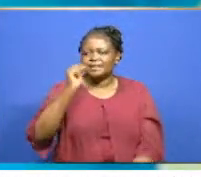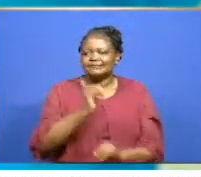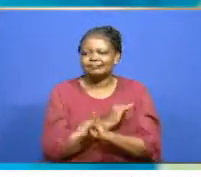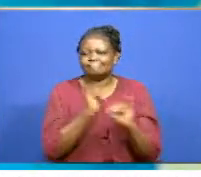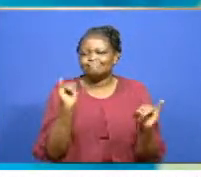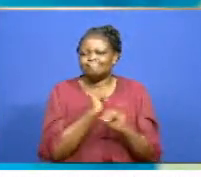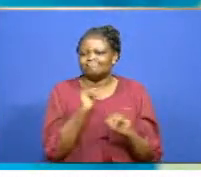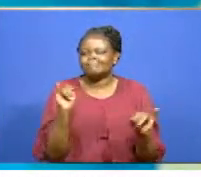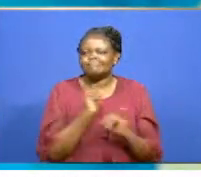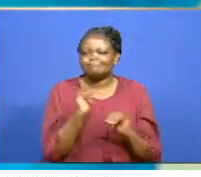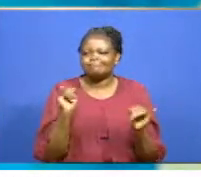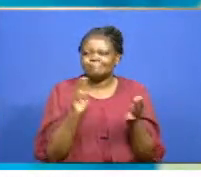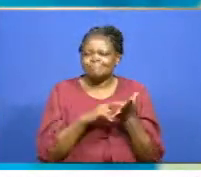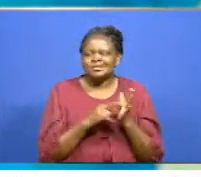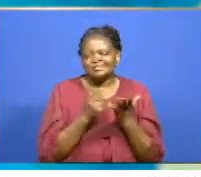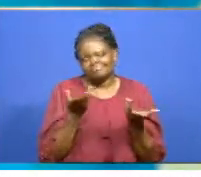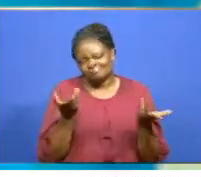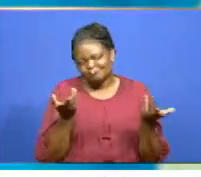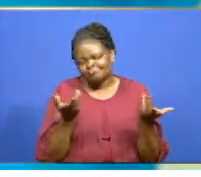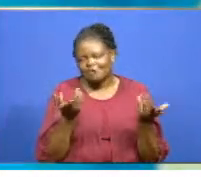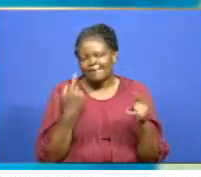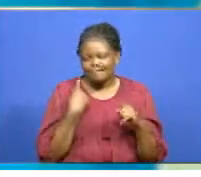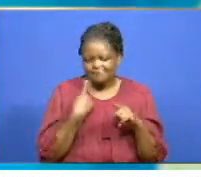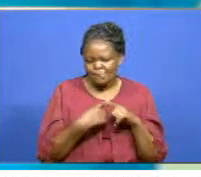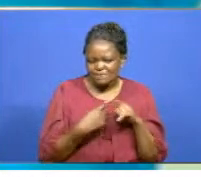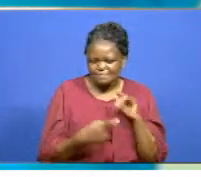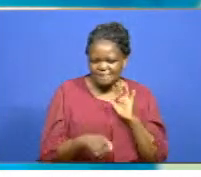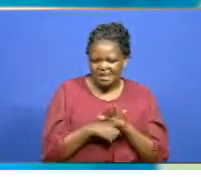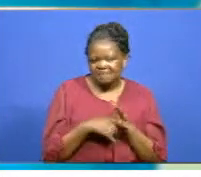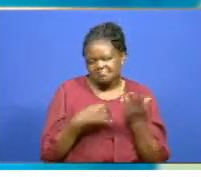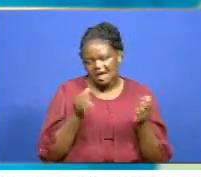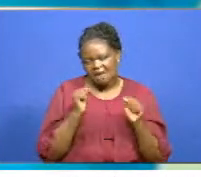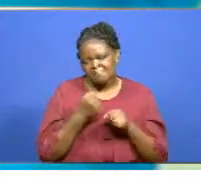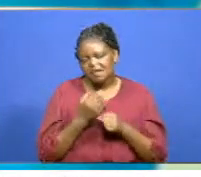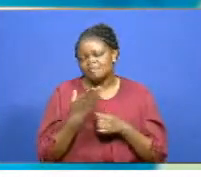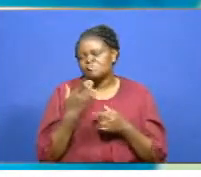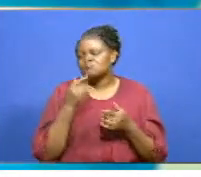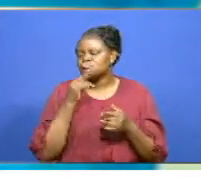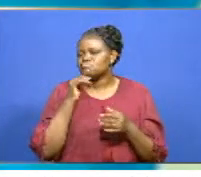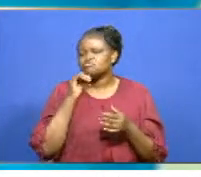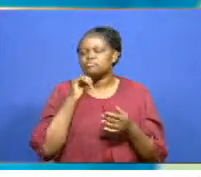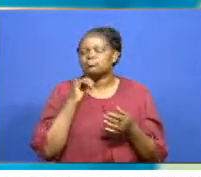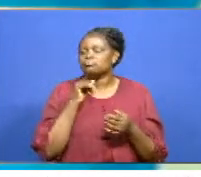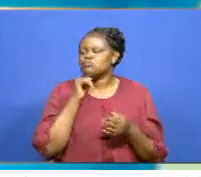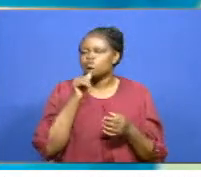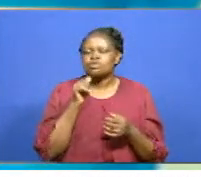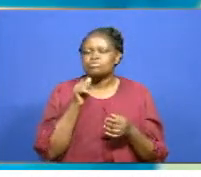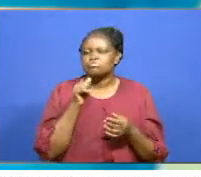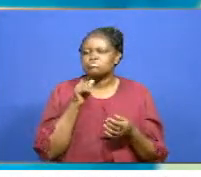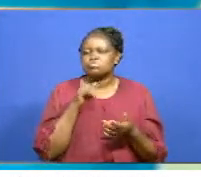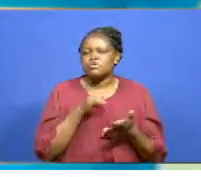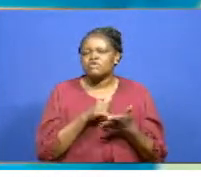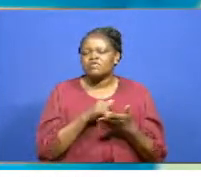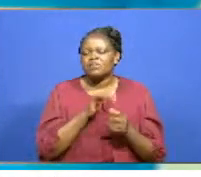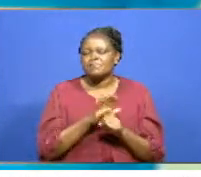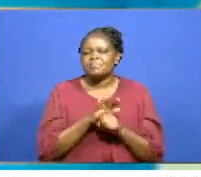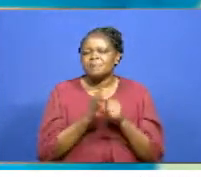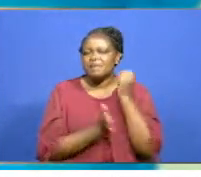pia zina mambo yake. Maybe inaweza mfanya asishiriki mambo kadha wa kadha ambayo watu wanaweza